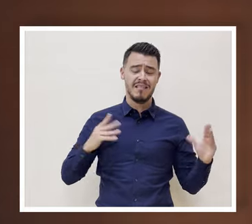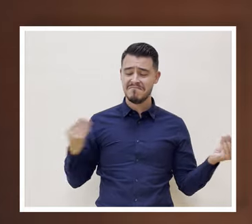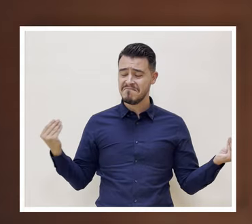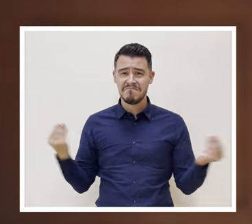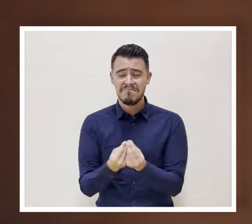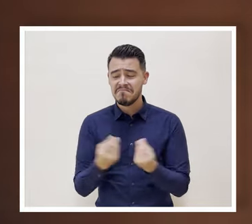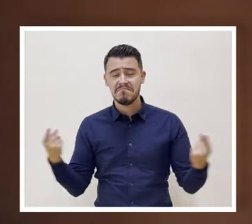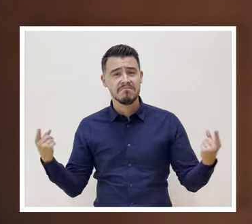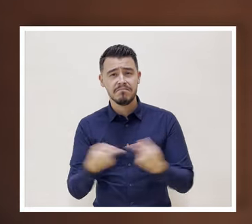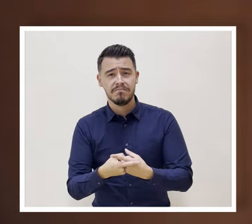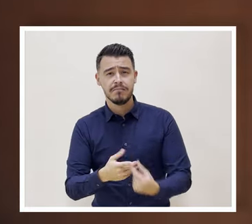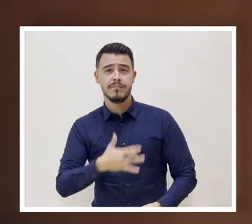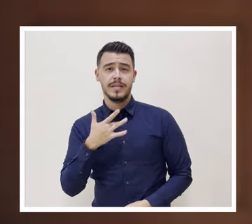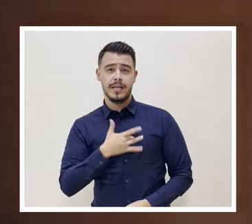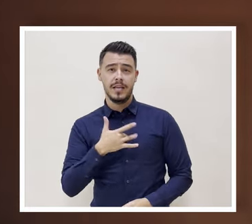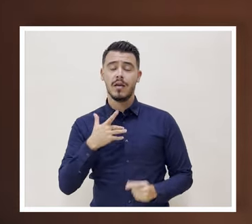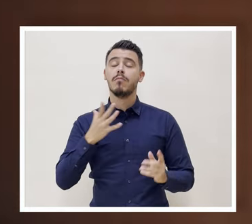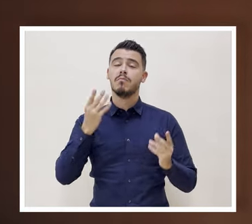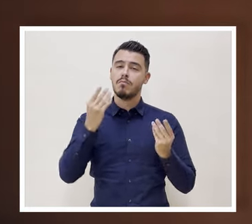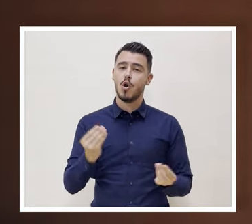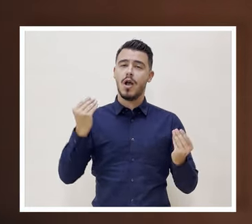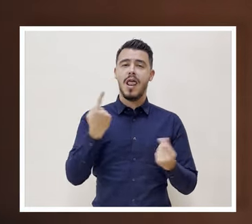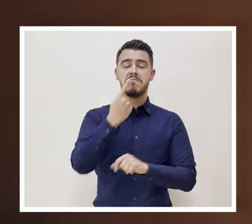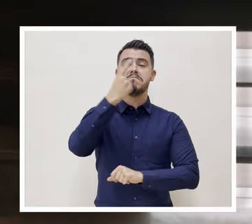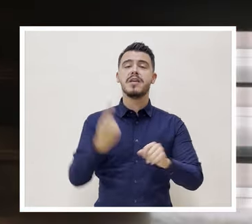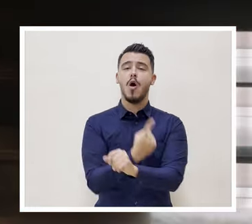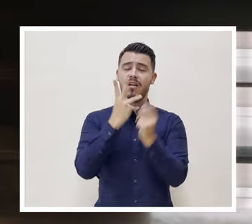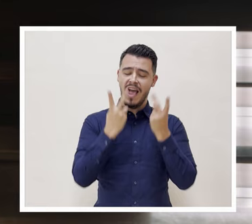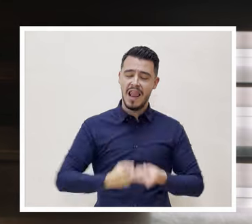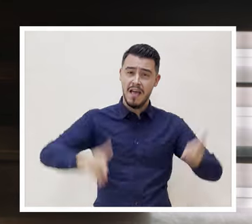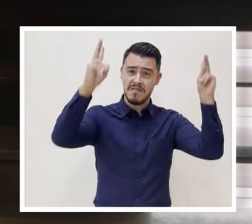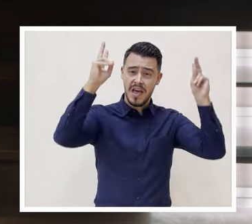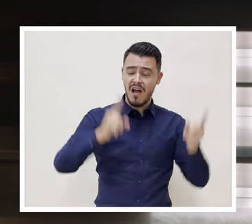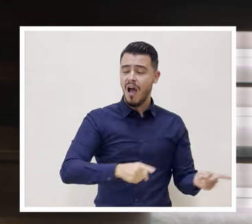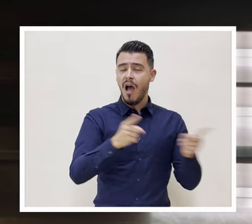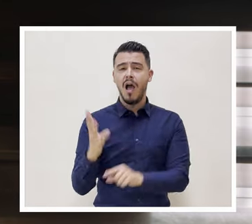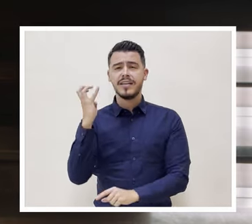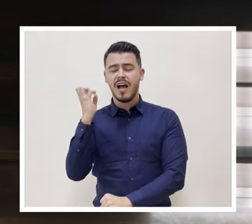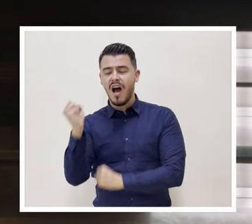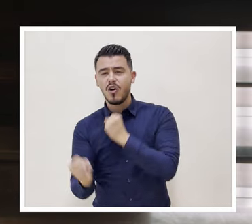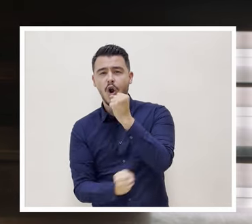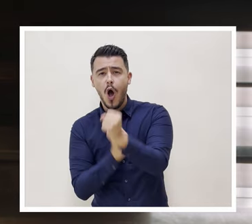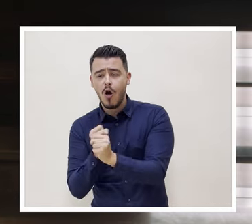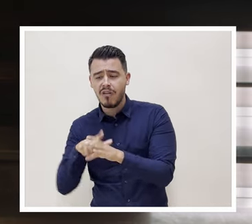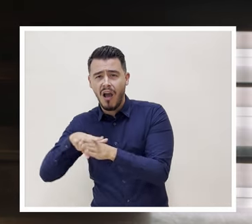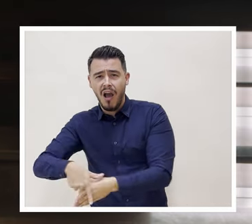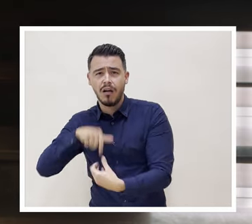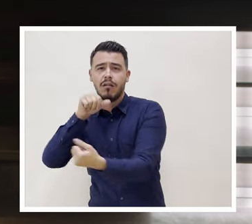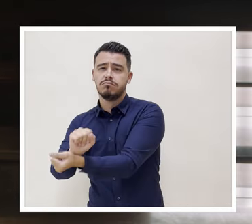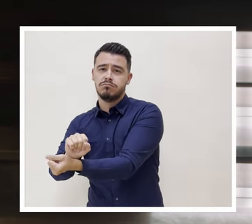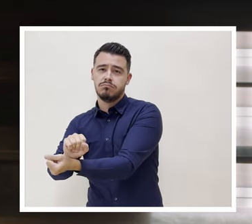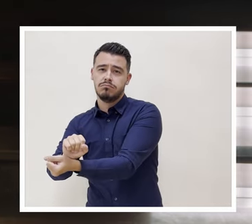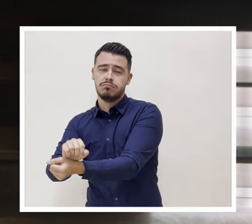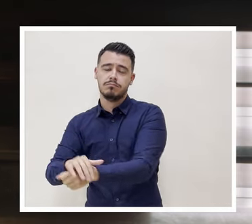ταιριάζει αυτό στην ελληνική ψυχή που θα βροντοφωνάξει καλύτερα μια ώρα σε ελεύθερη ζωή παρά 40